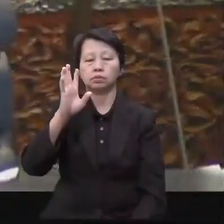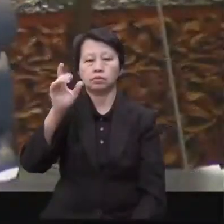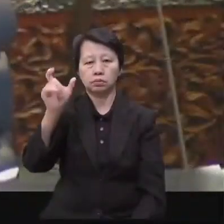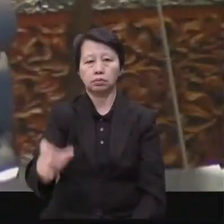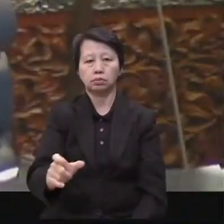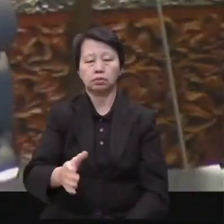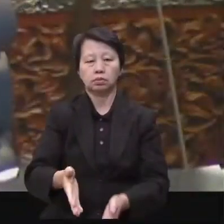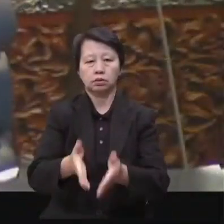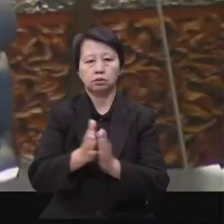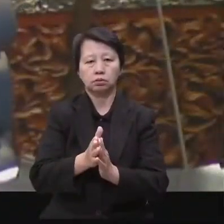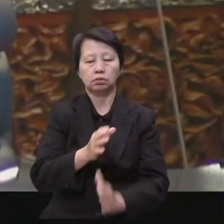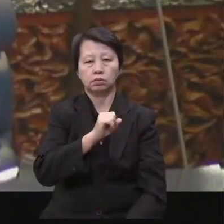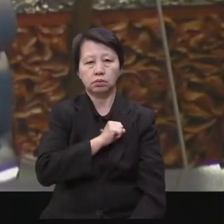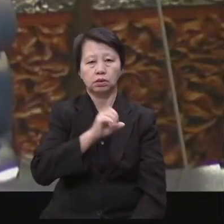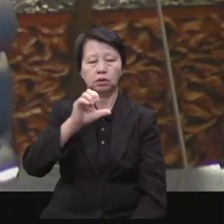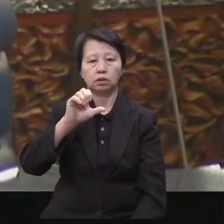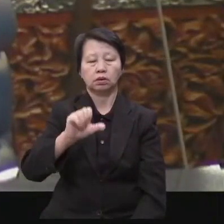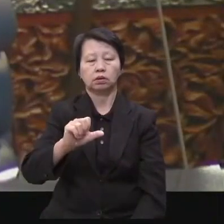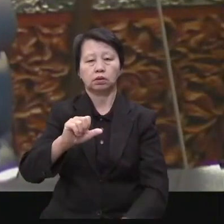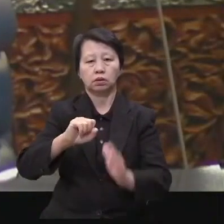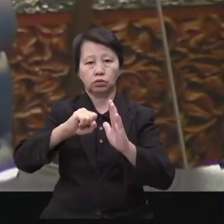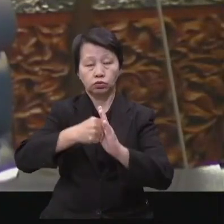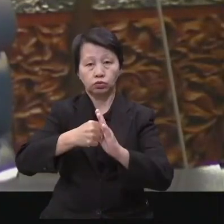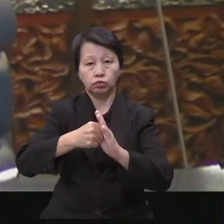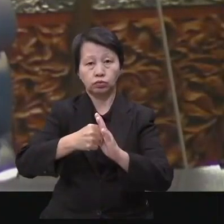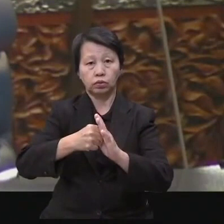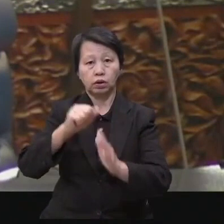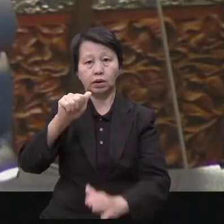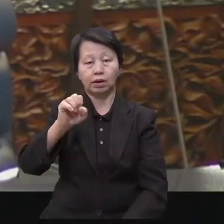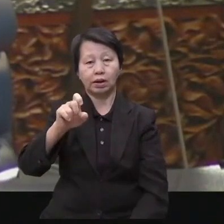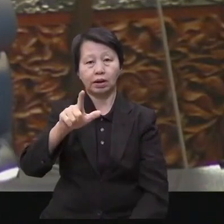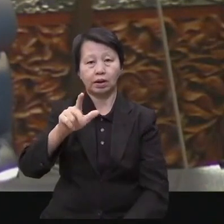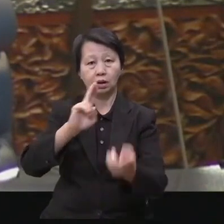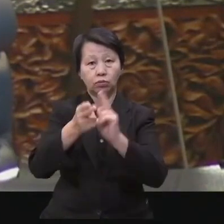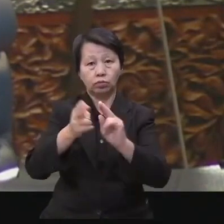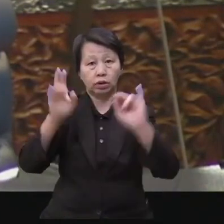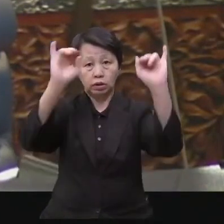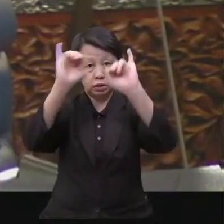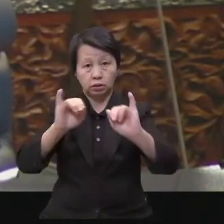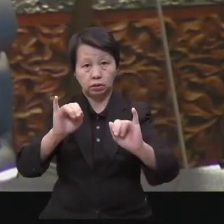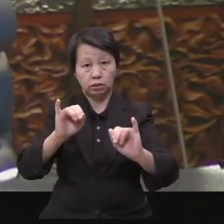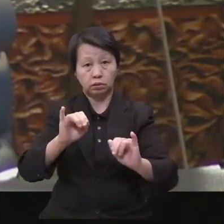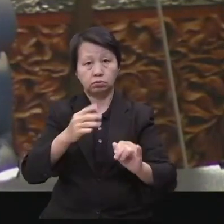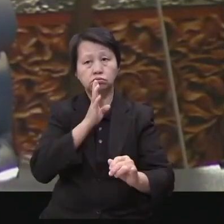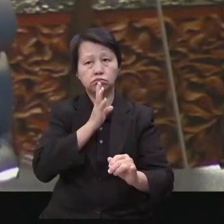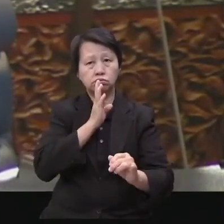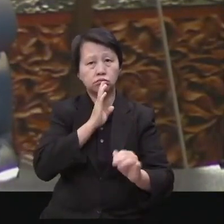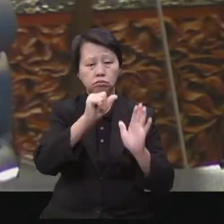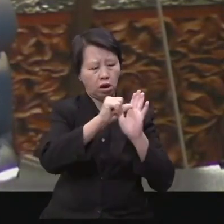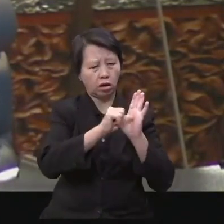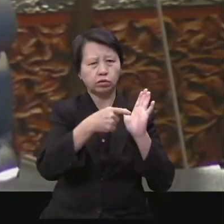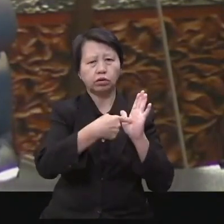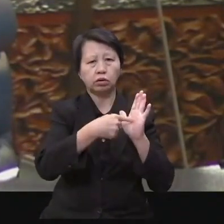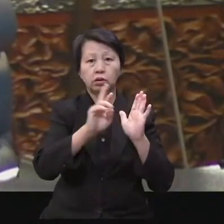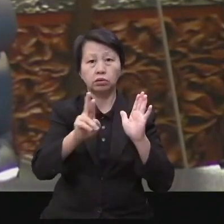minta menteri sumber asli alam sekitar dan perubahan iklim menyatakan akta sediaada yang mampu